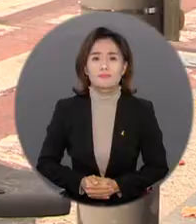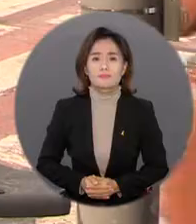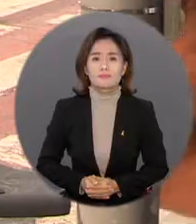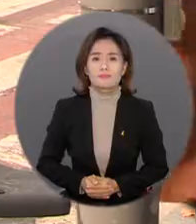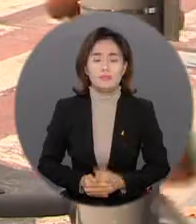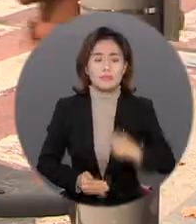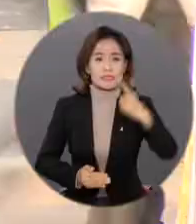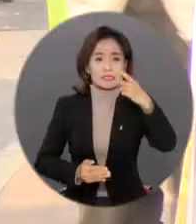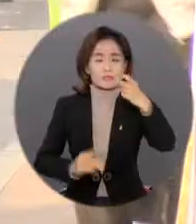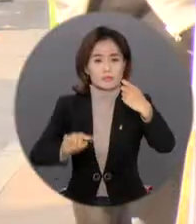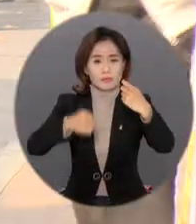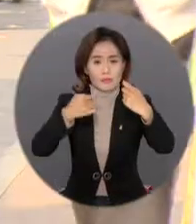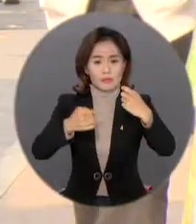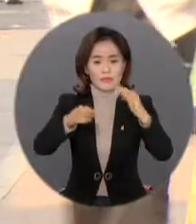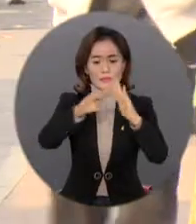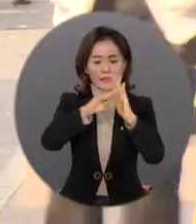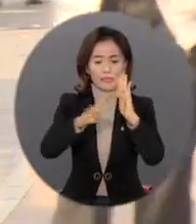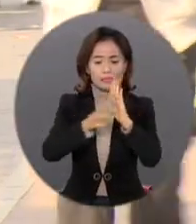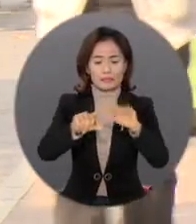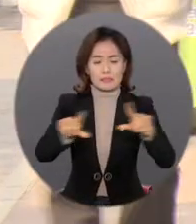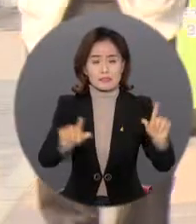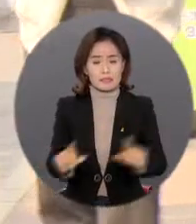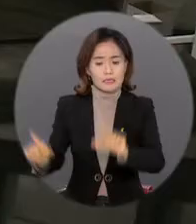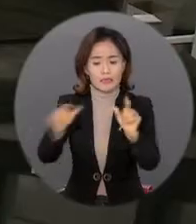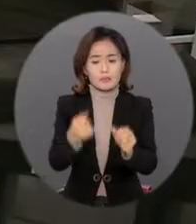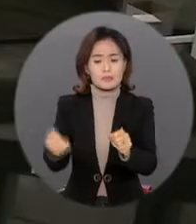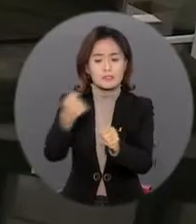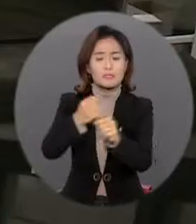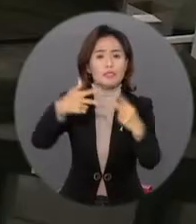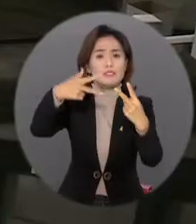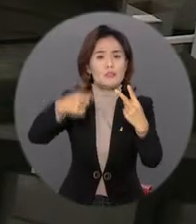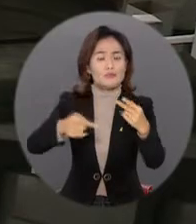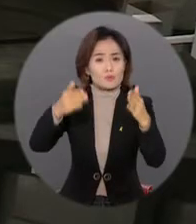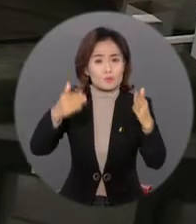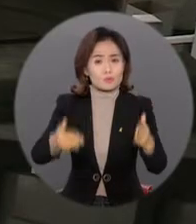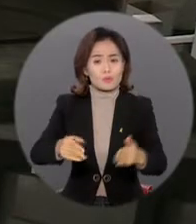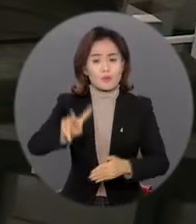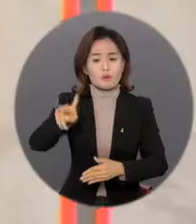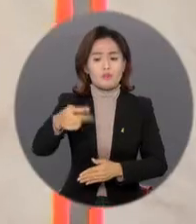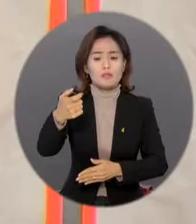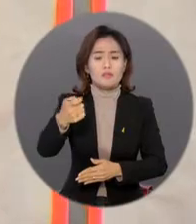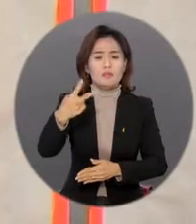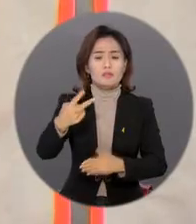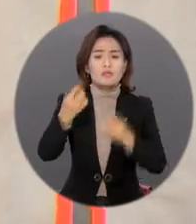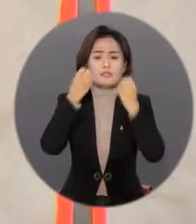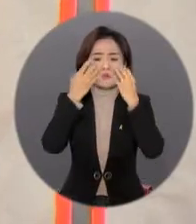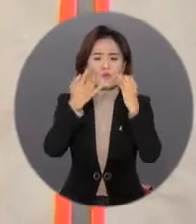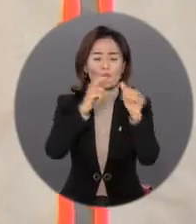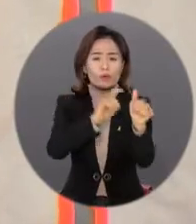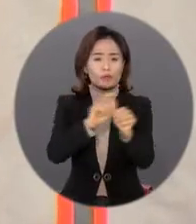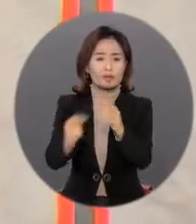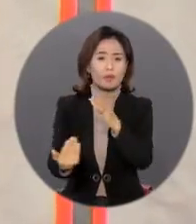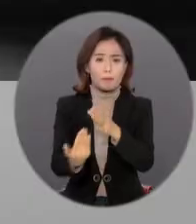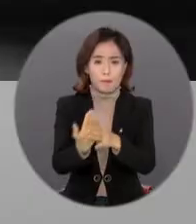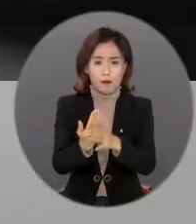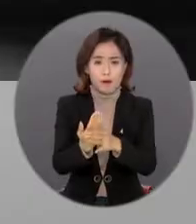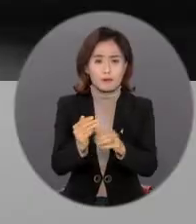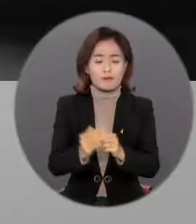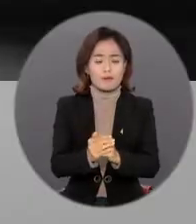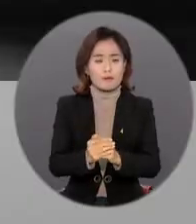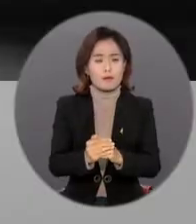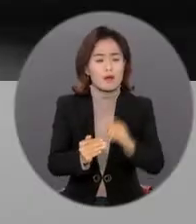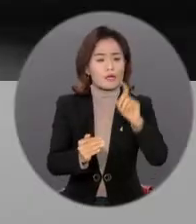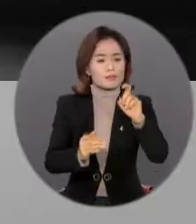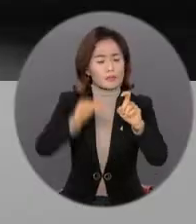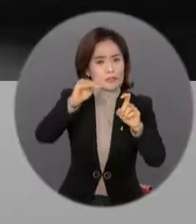지난 1일 단계적 일상 회복이 시작된 이후 2주 동안 273명의 신규 확진자가 발생했습니다. 지난달까지